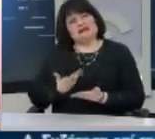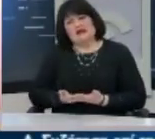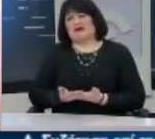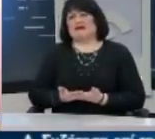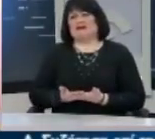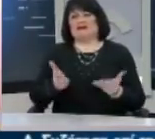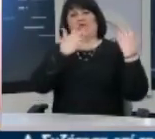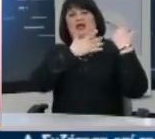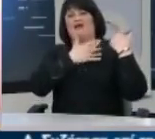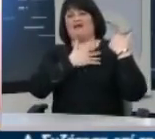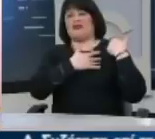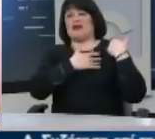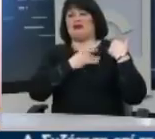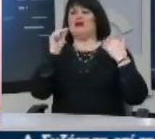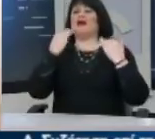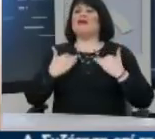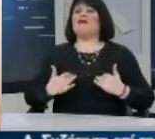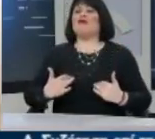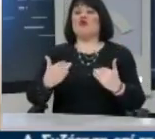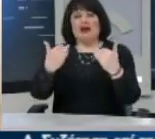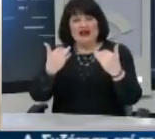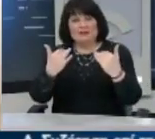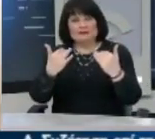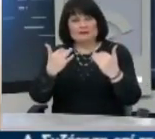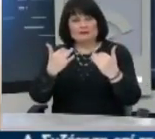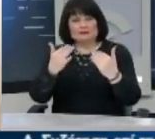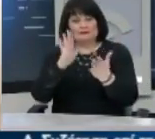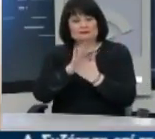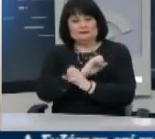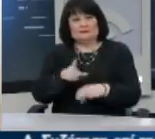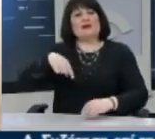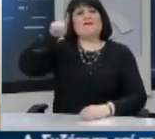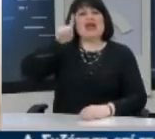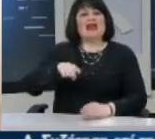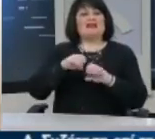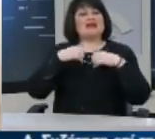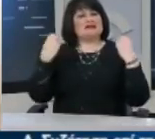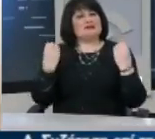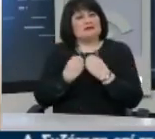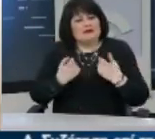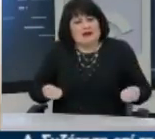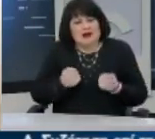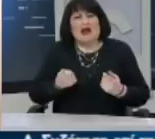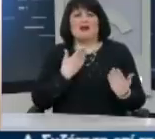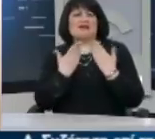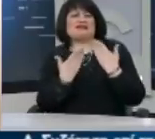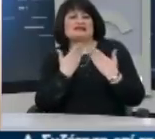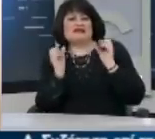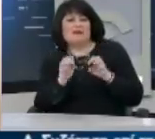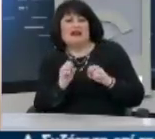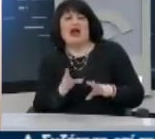βουλής για να κυκλοφορήσουν και αποτέλεσαν αντικείμενο ημερίδων συνεδρίων σεμιναρίων